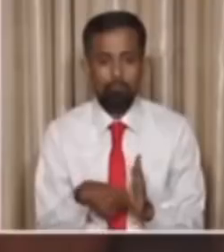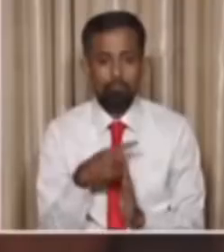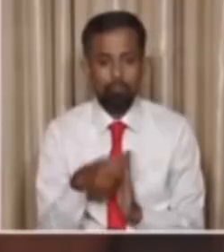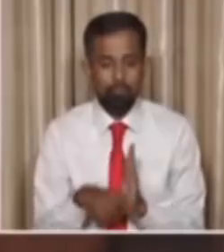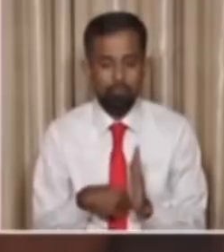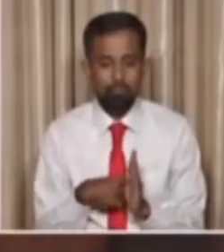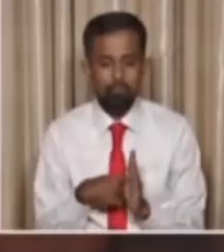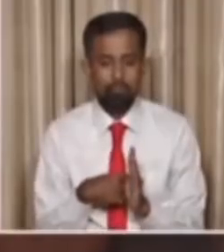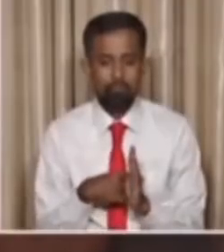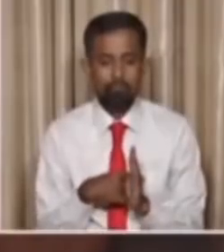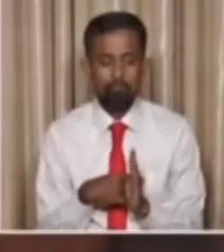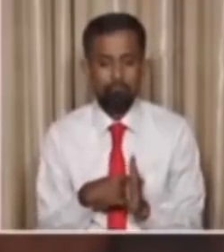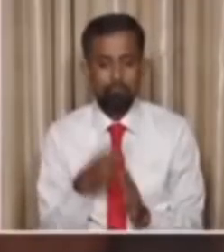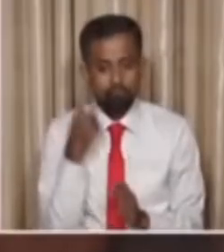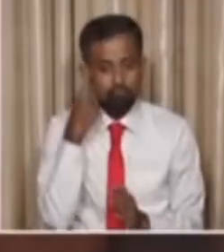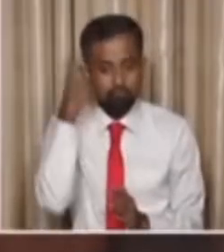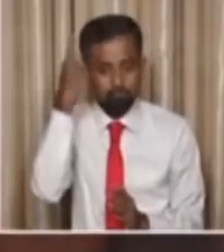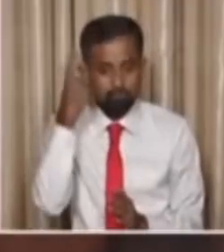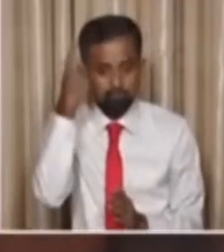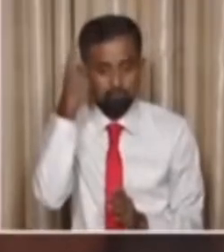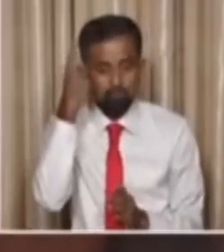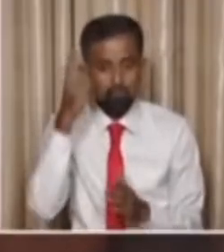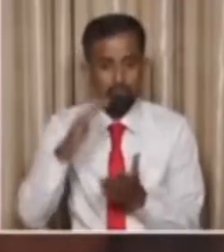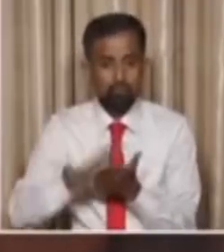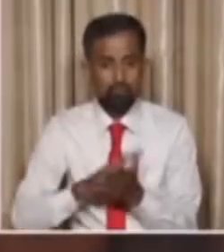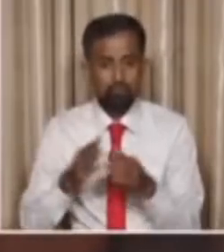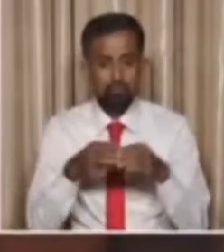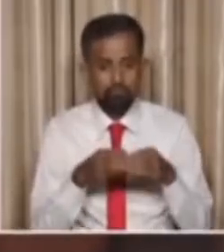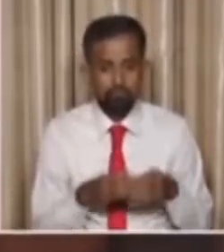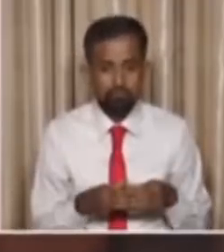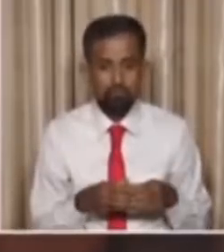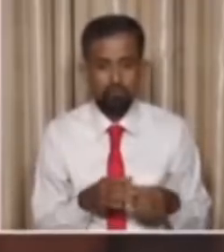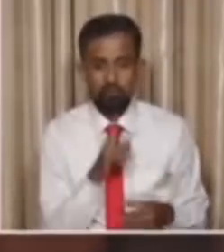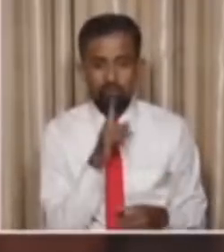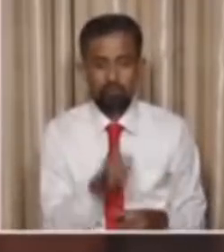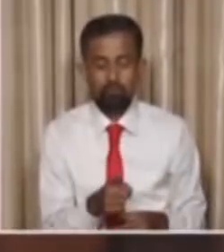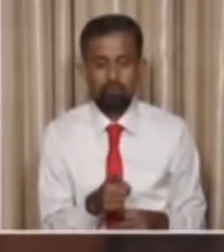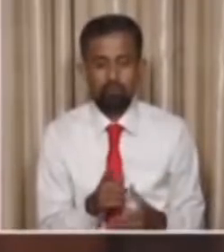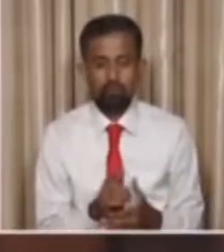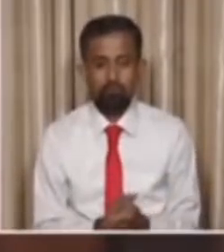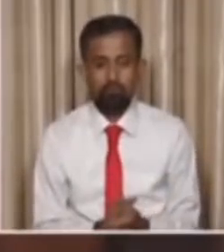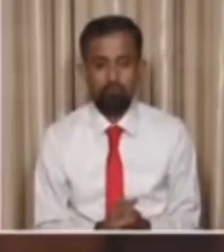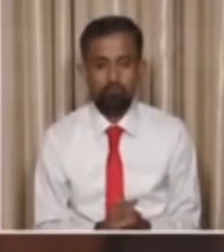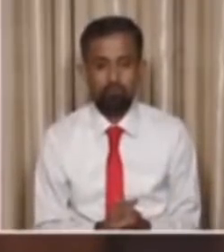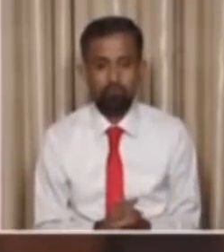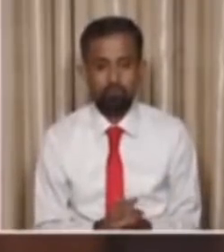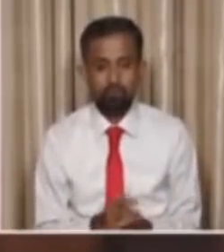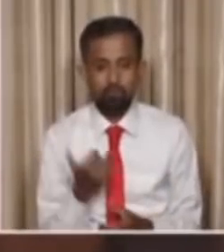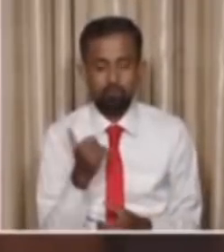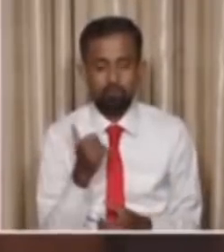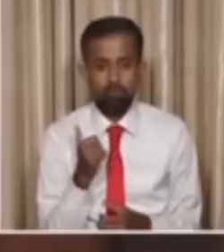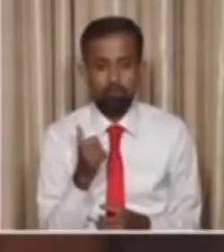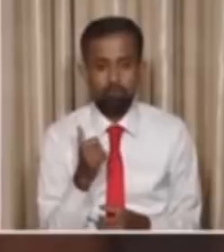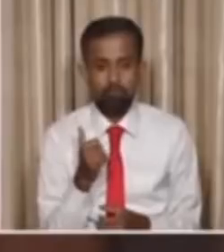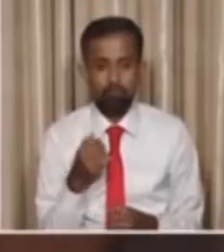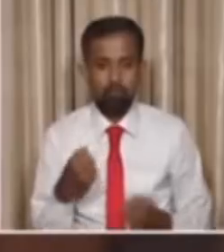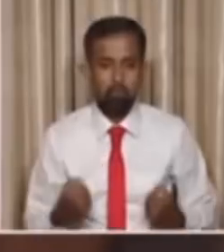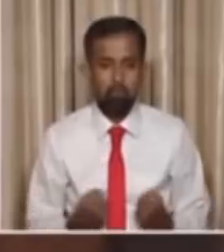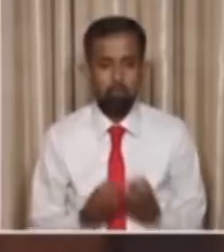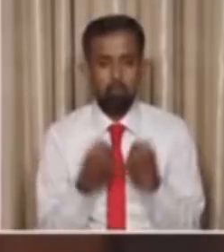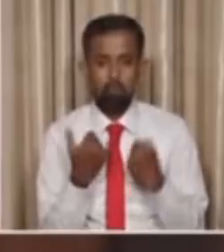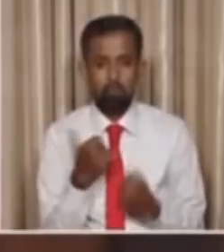orders to their operatives to collect information to all parties and individuals creating ඒ කියන්නේ මේ ලංකාව තුළ Hindu